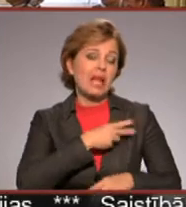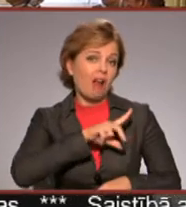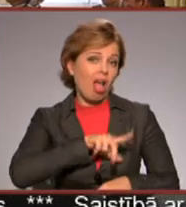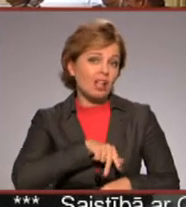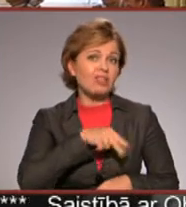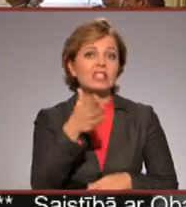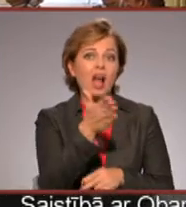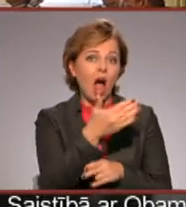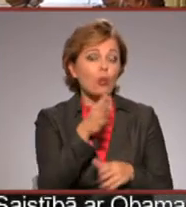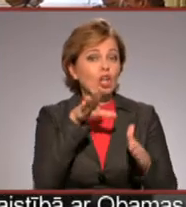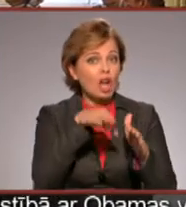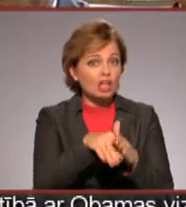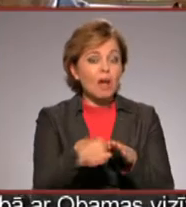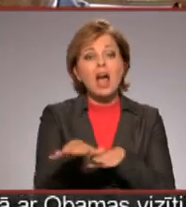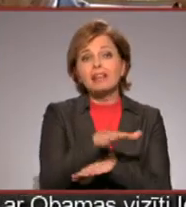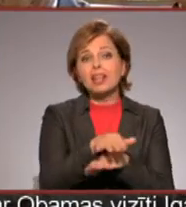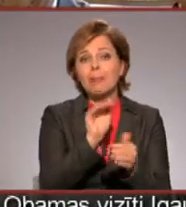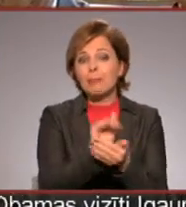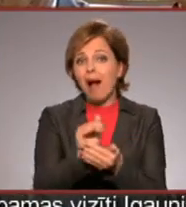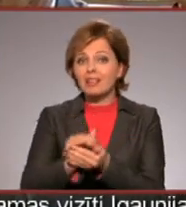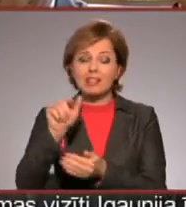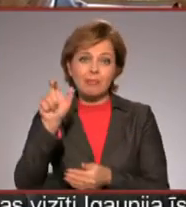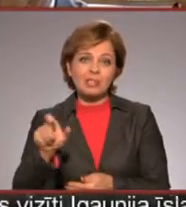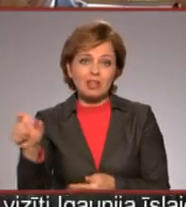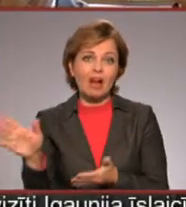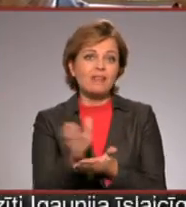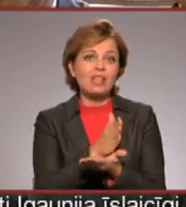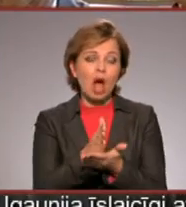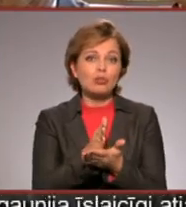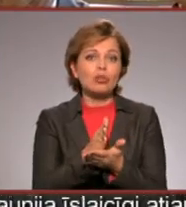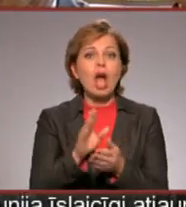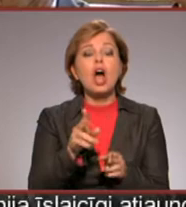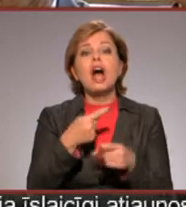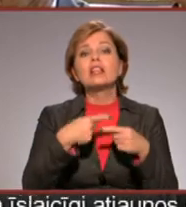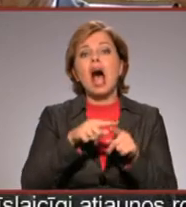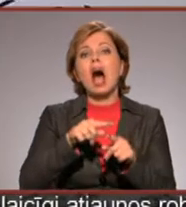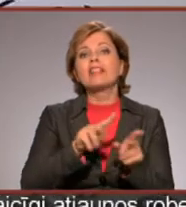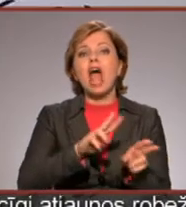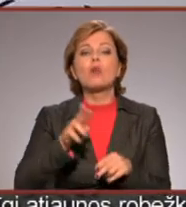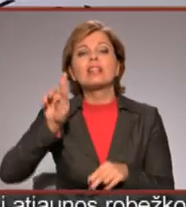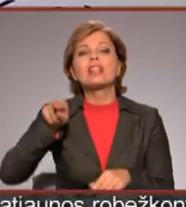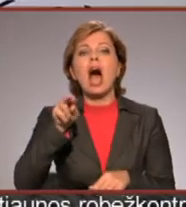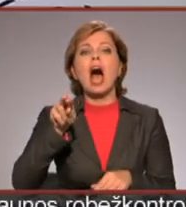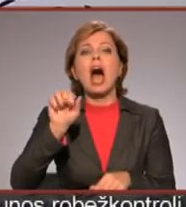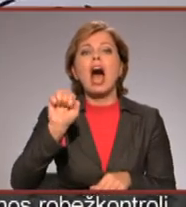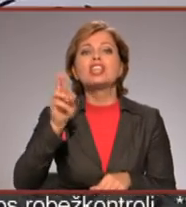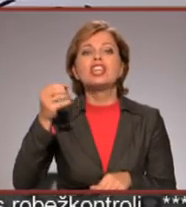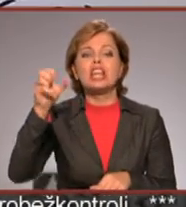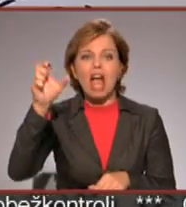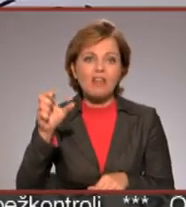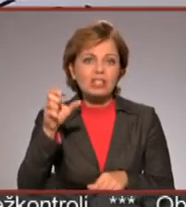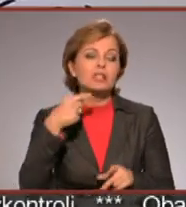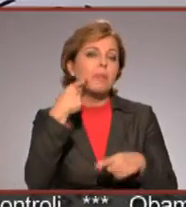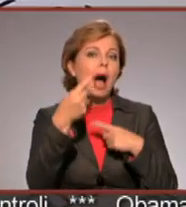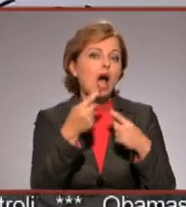karogs iesaistījušies vairāk sabiedrībā pazīstami cilvēki. Viņu vidū horeogrāfs Agriziņu Ļevičs, kurš šo ieceru uzstādīt karogus pārunāja